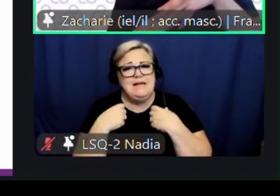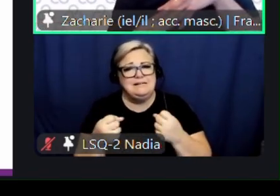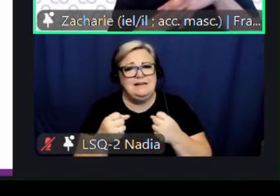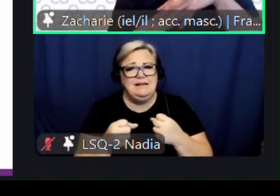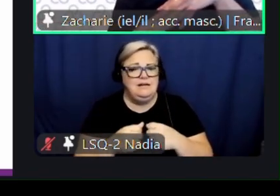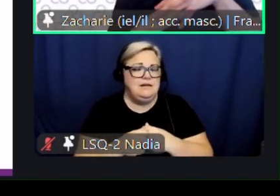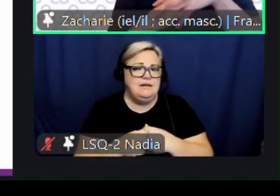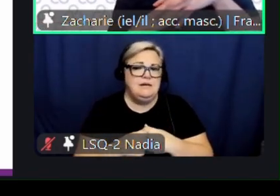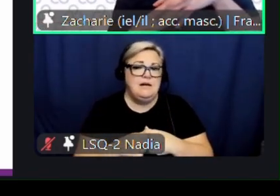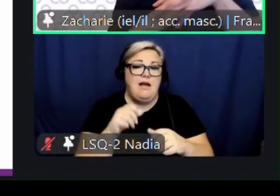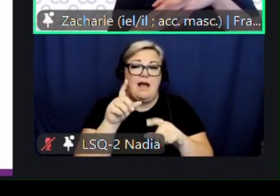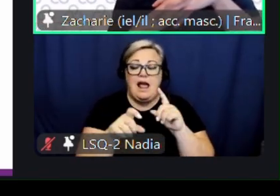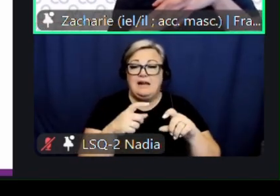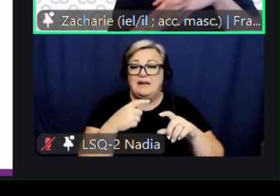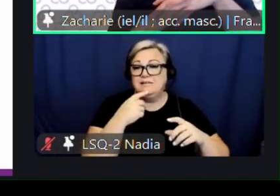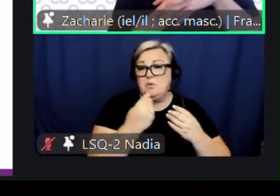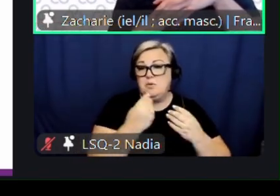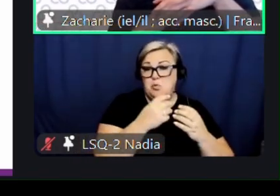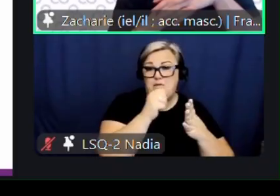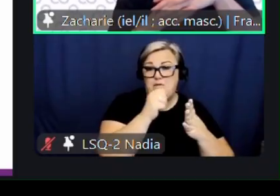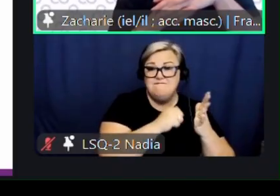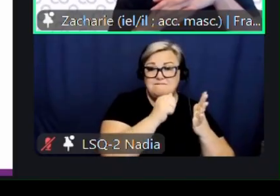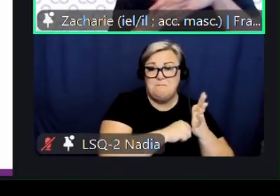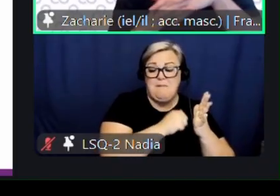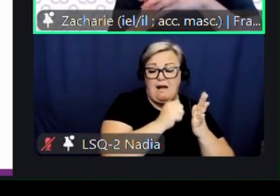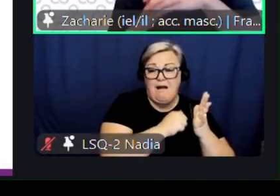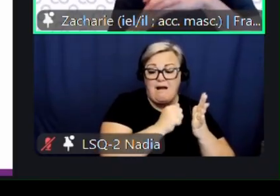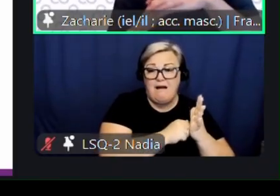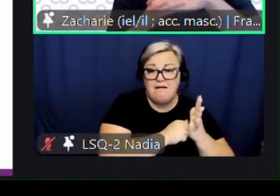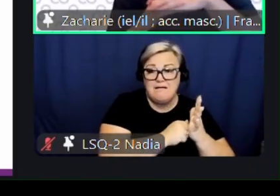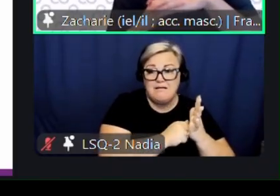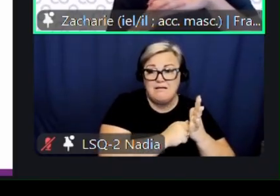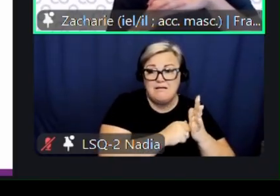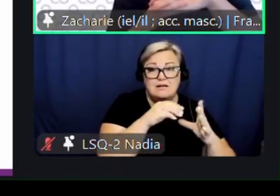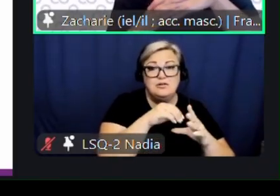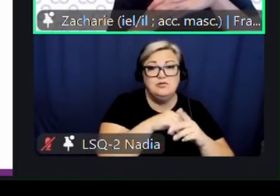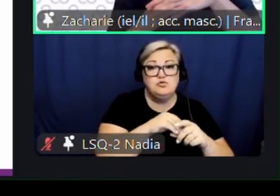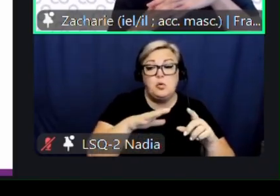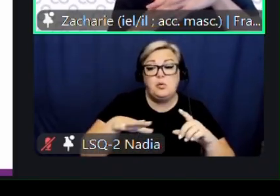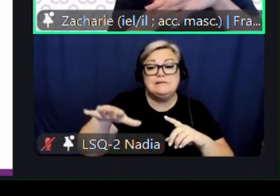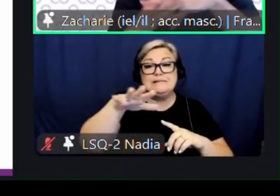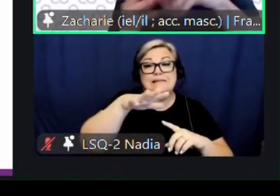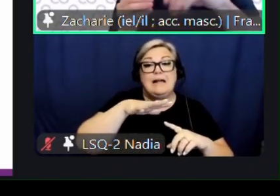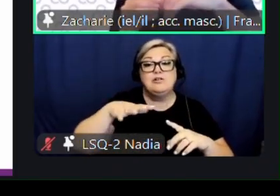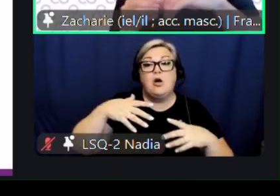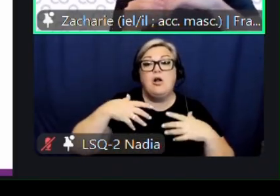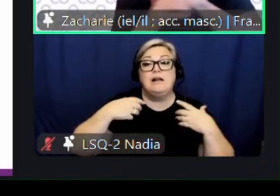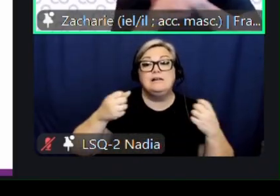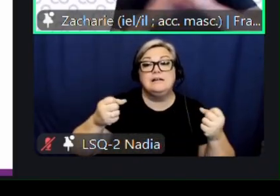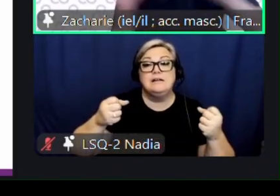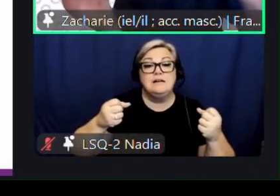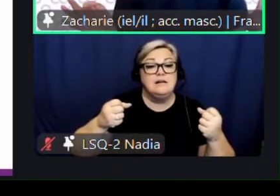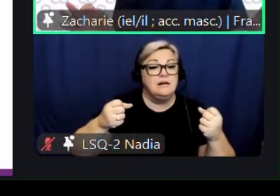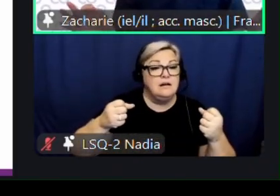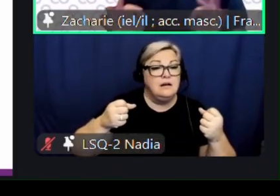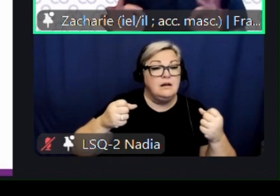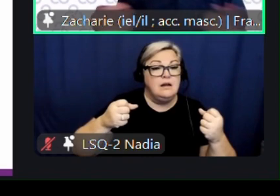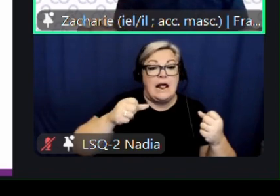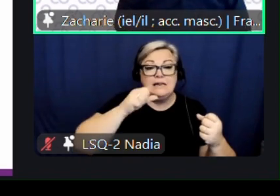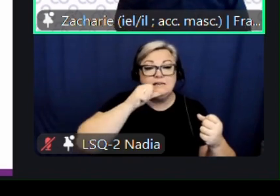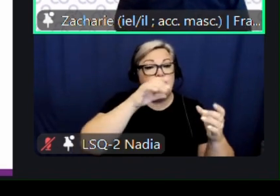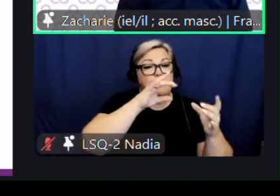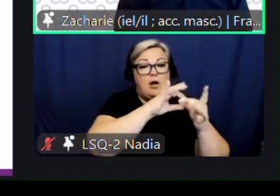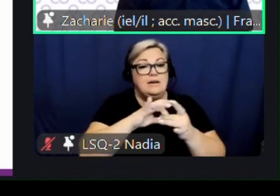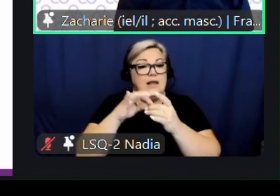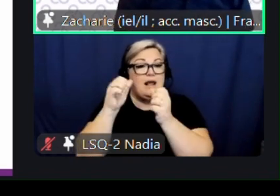Notre enquête a montré que plusieurs lacunes vécues par les personnes trans dans le secteur de la santé sont lors de la quête de services qui ne sont pas liés à